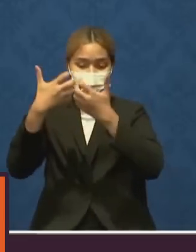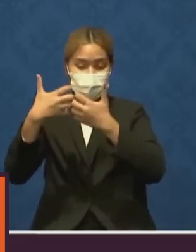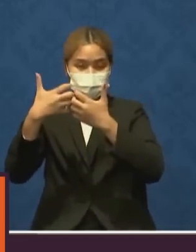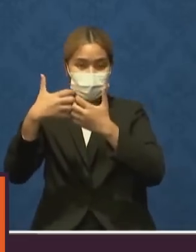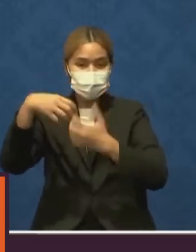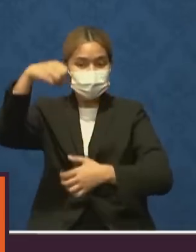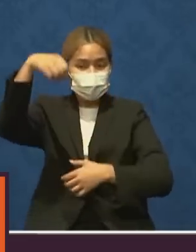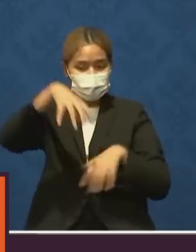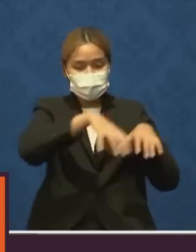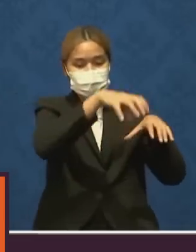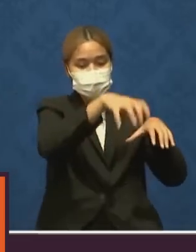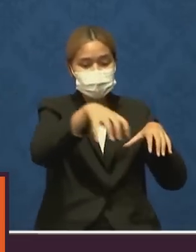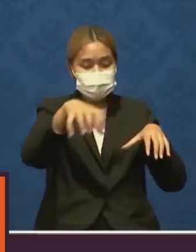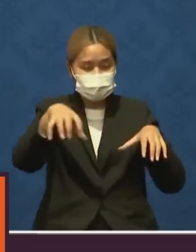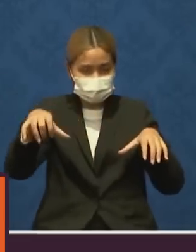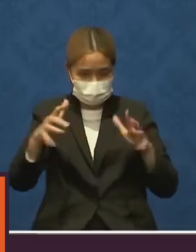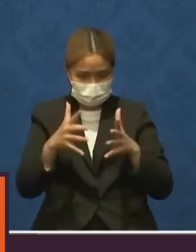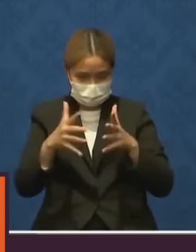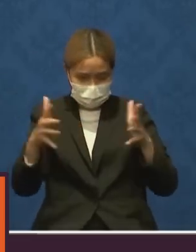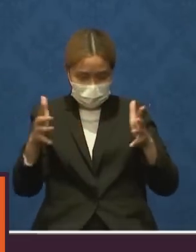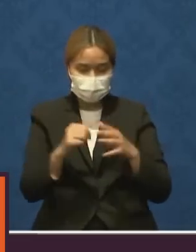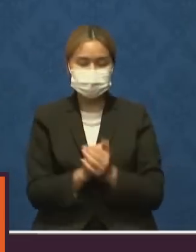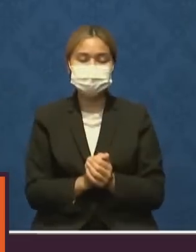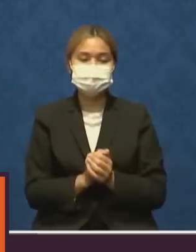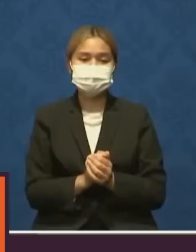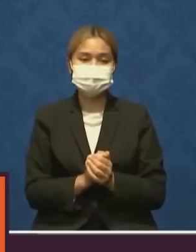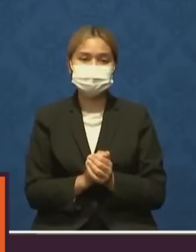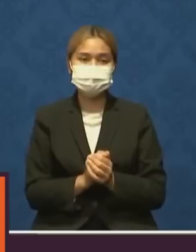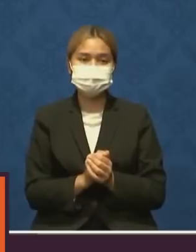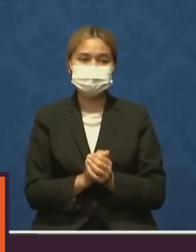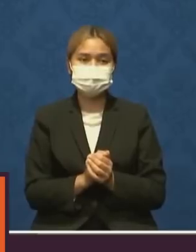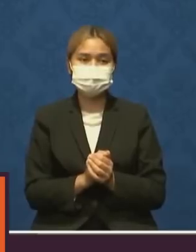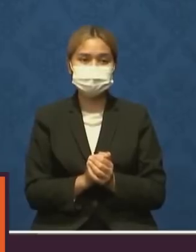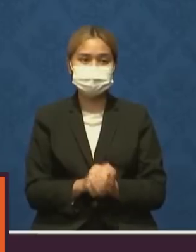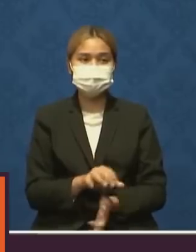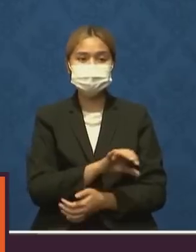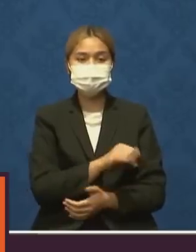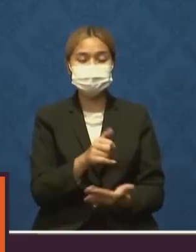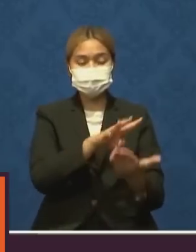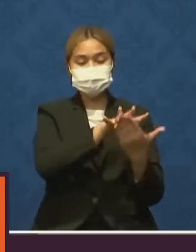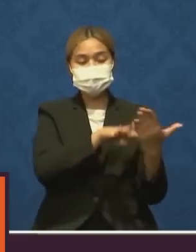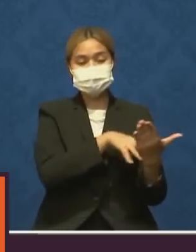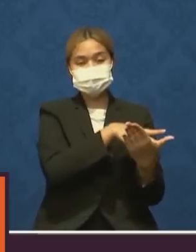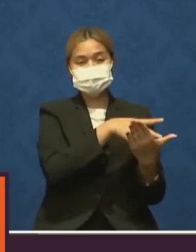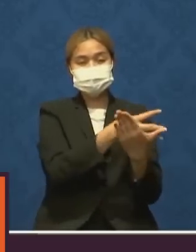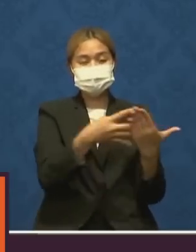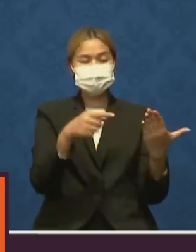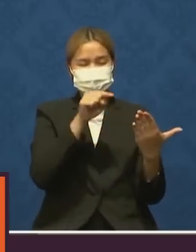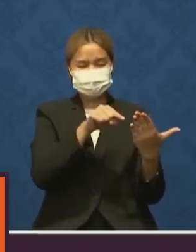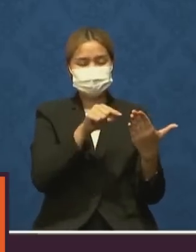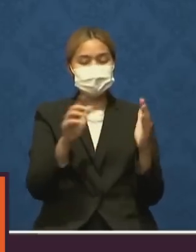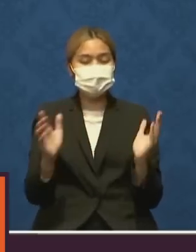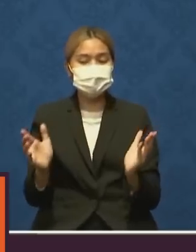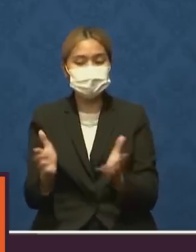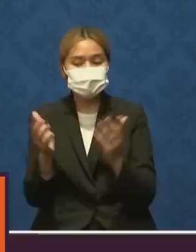รถาโ๊ะใหท่นยกอ้างวตกส measures ภริานสะอาด